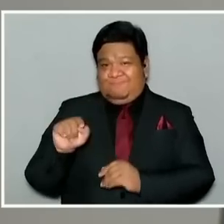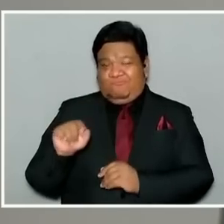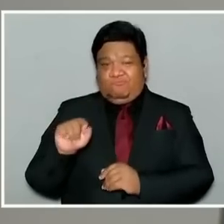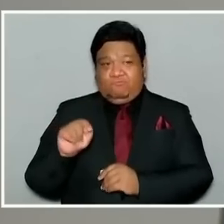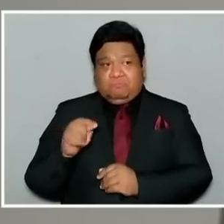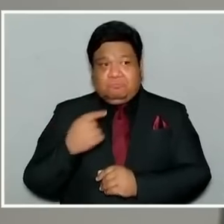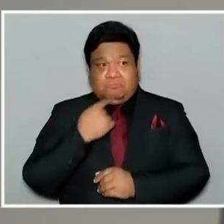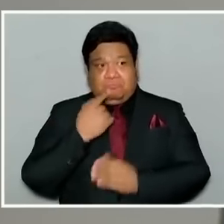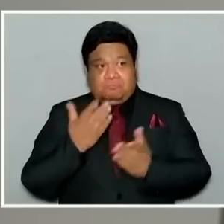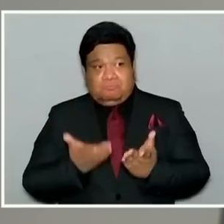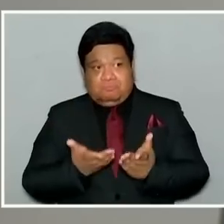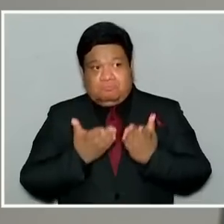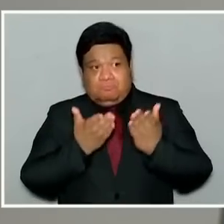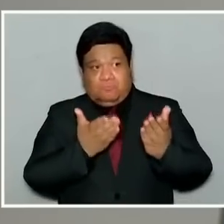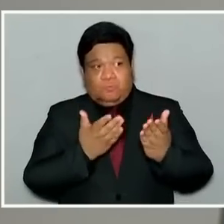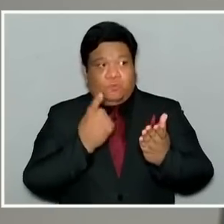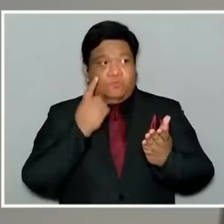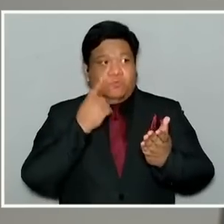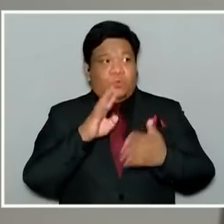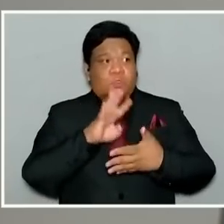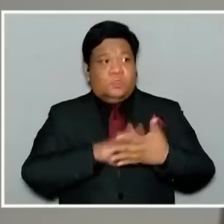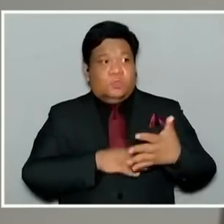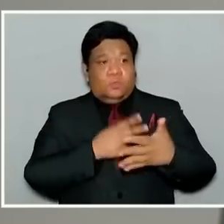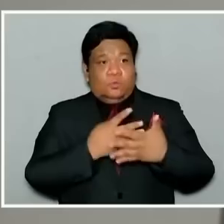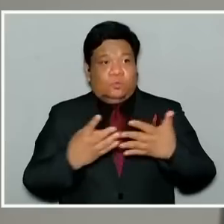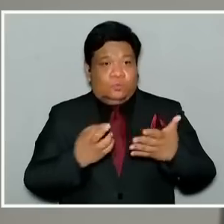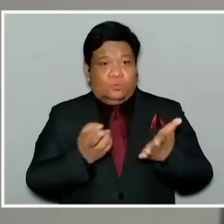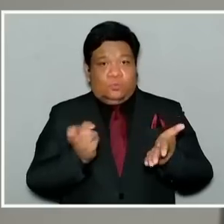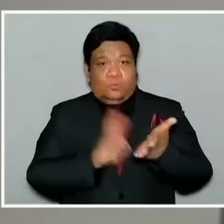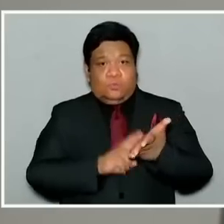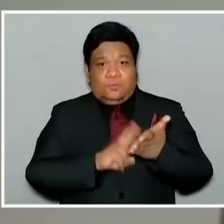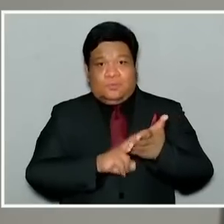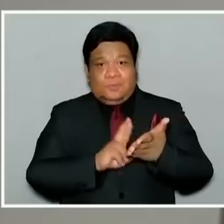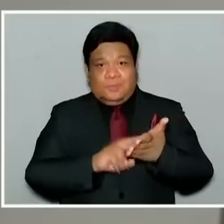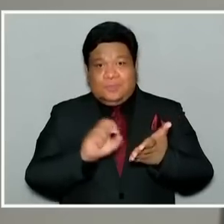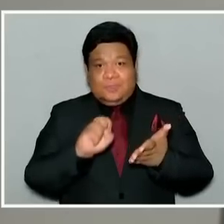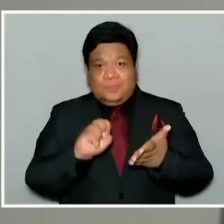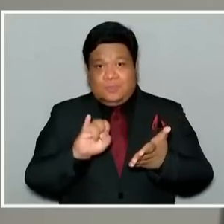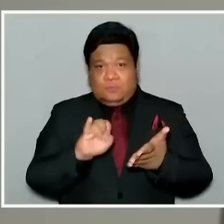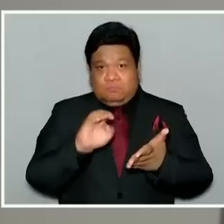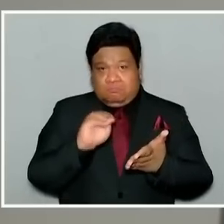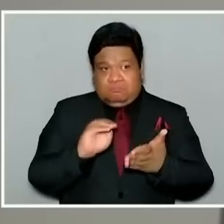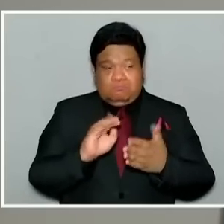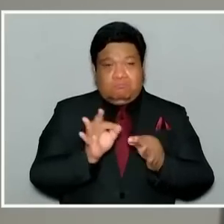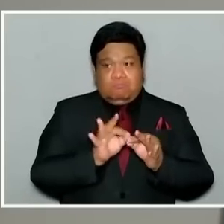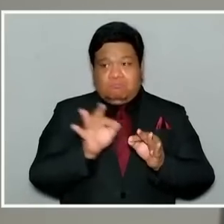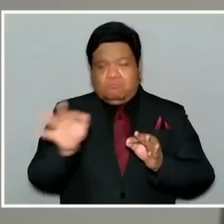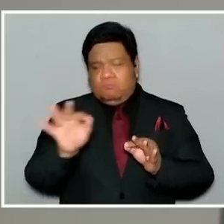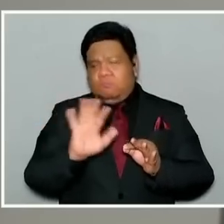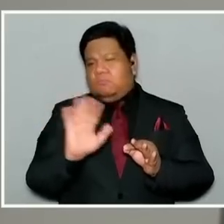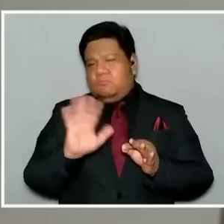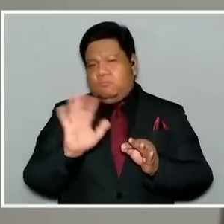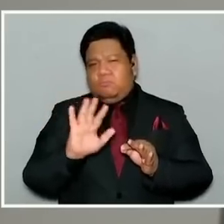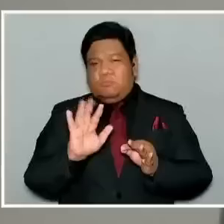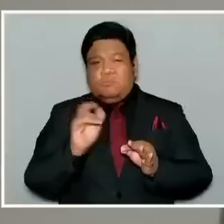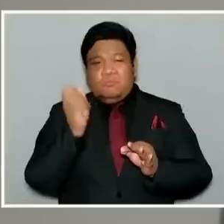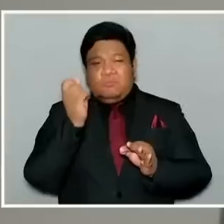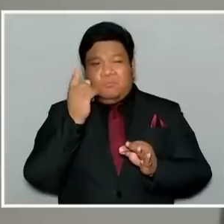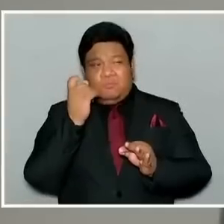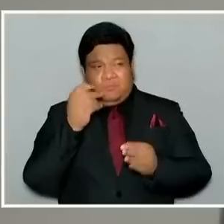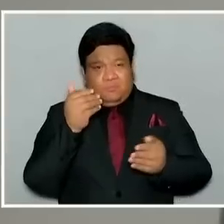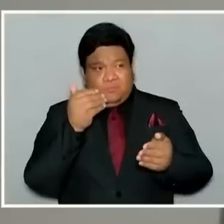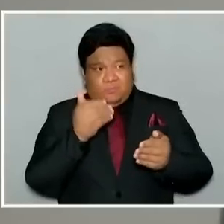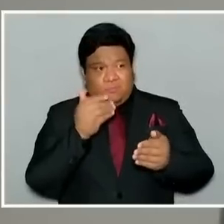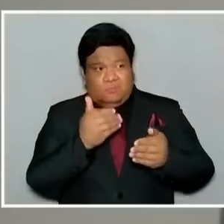SIM registration. Malapit na ho ang deadline at wala pa sa kalahati ang mga naiparehistrong SIM card sa bansa.